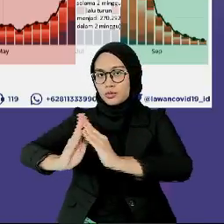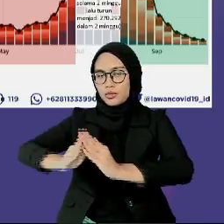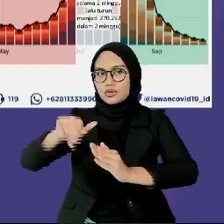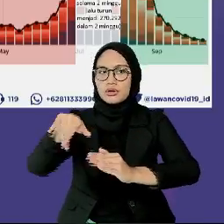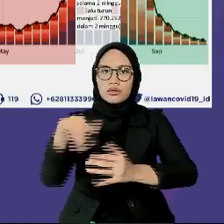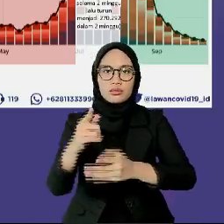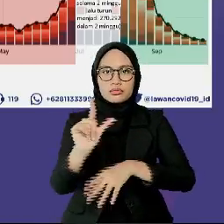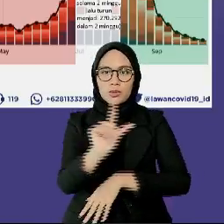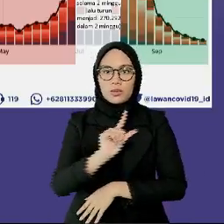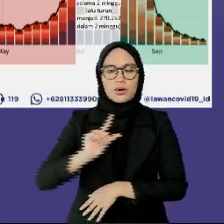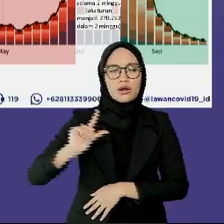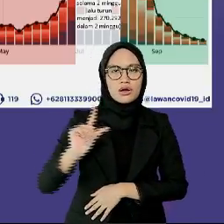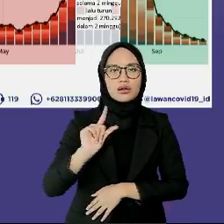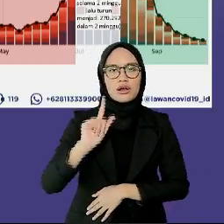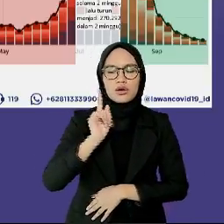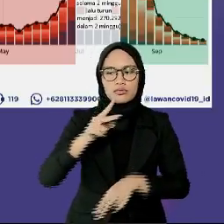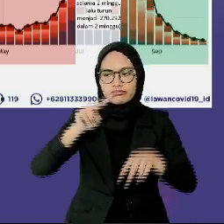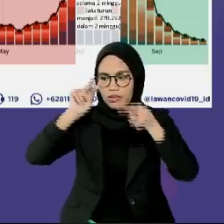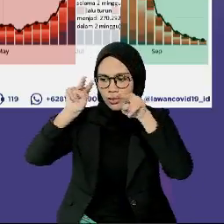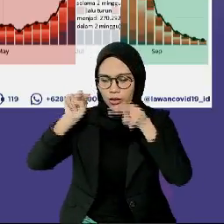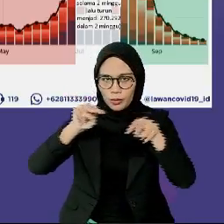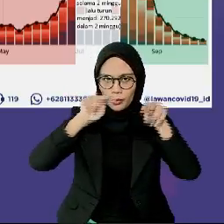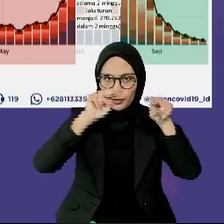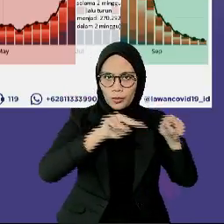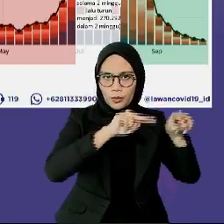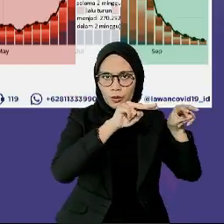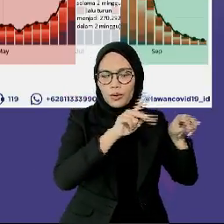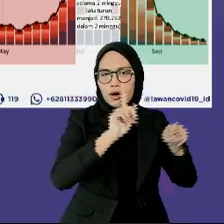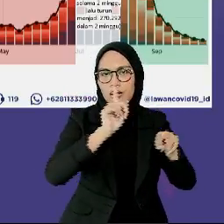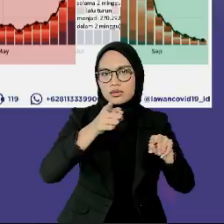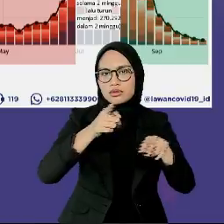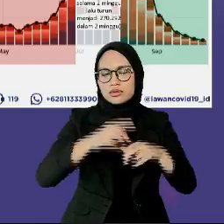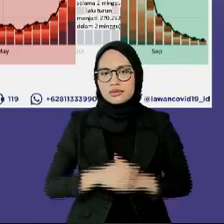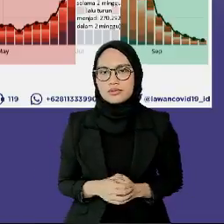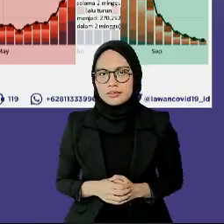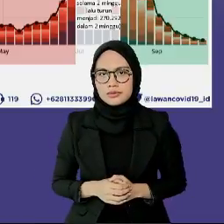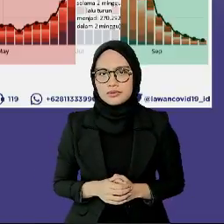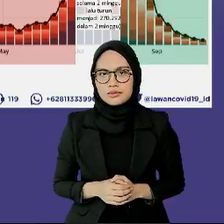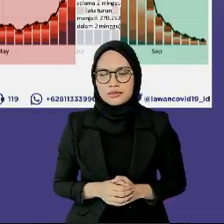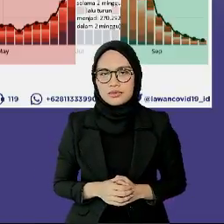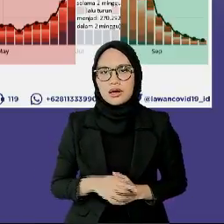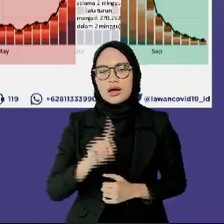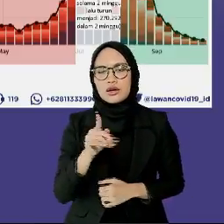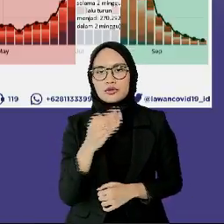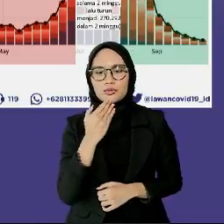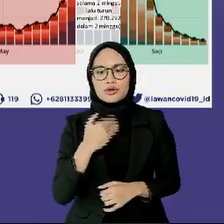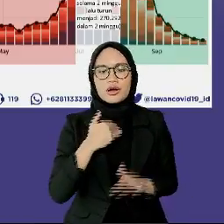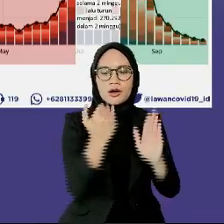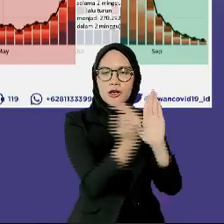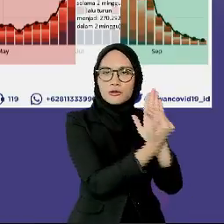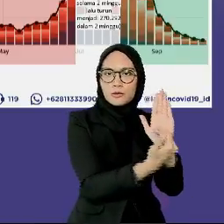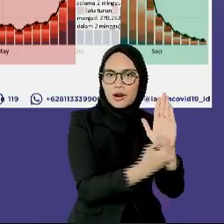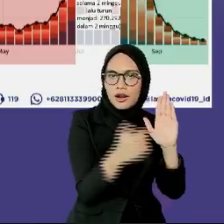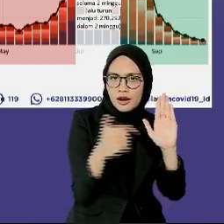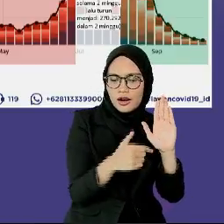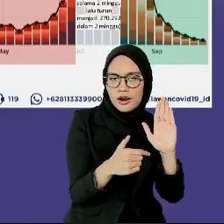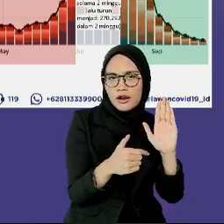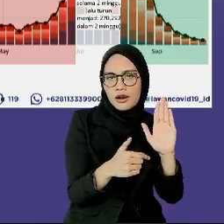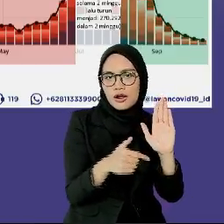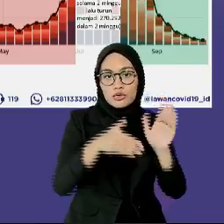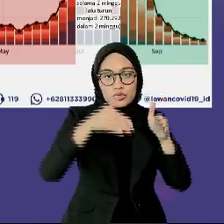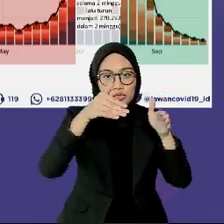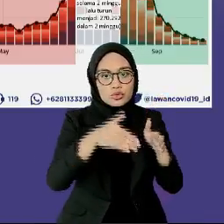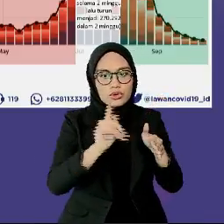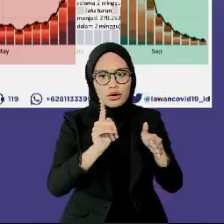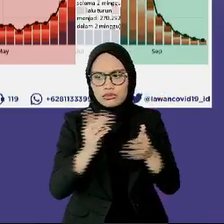maupun Satgas Fasilitas Umum. Dan segera menyiapkan skenario pembatasan begitu terlihat tren kenaikan kasus